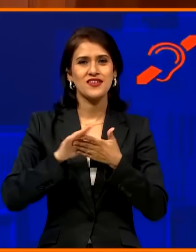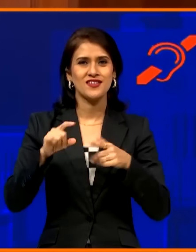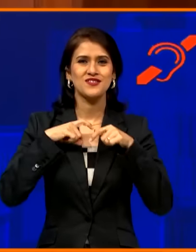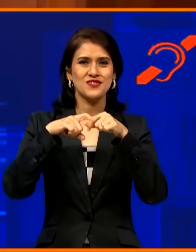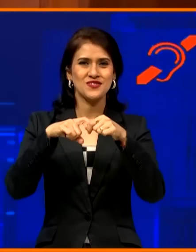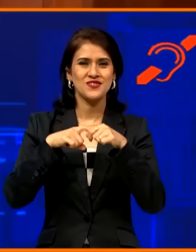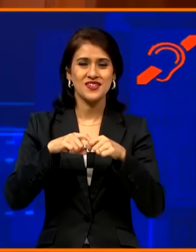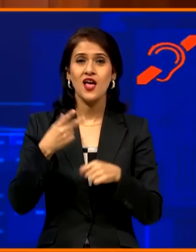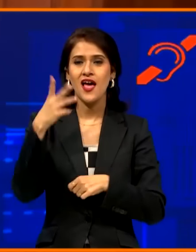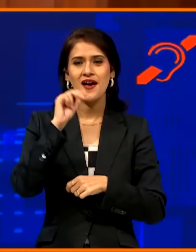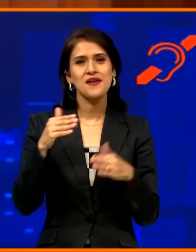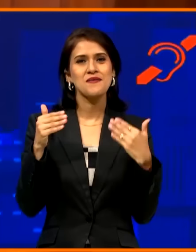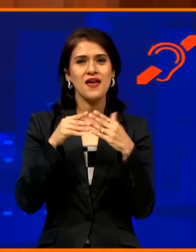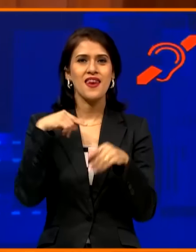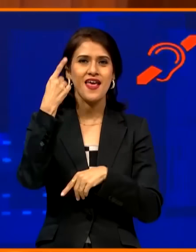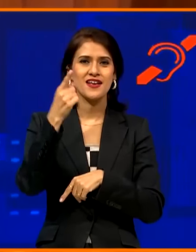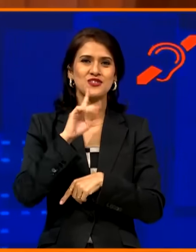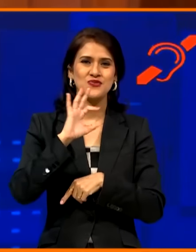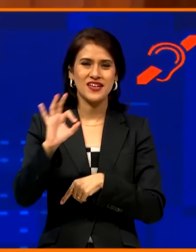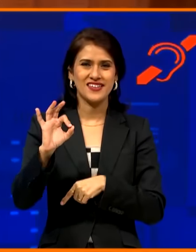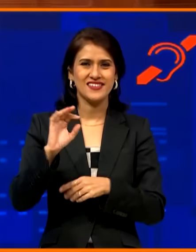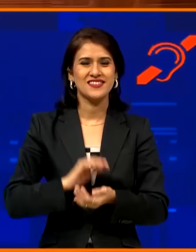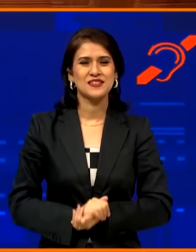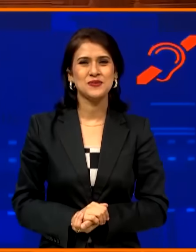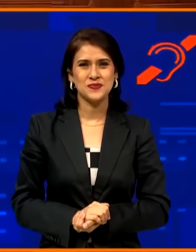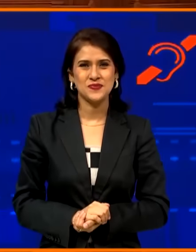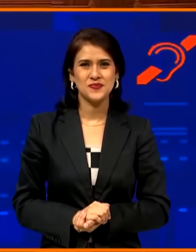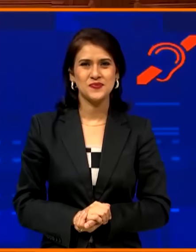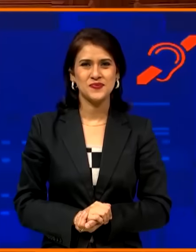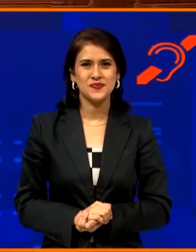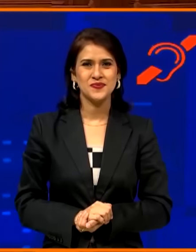आपसे मुलाकात होगी अगले हफ्ते एक न से